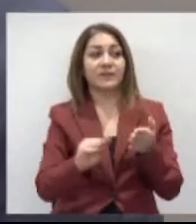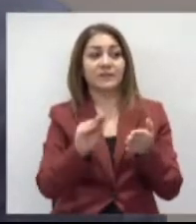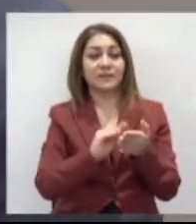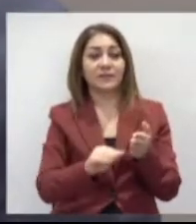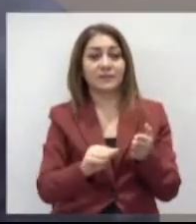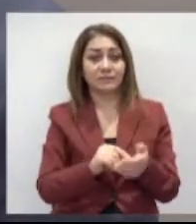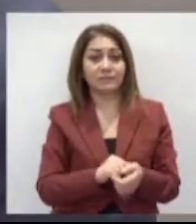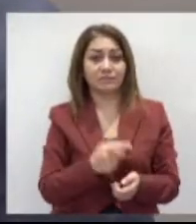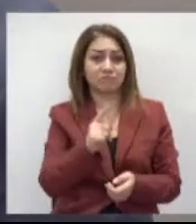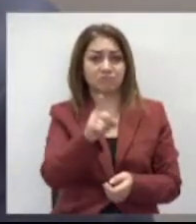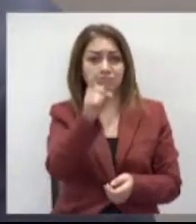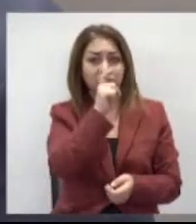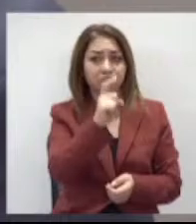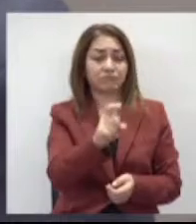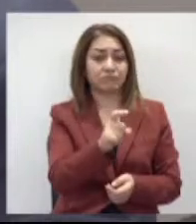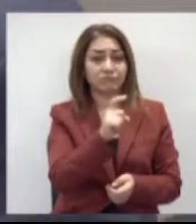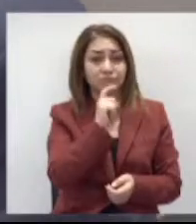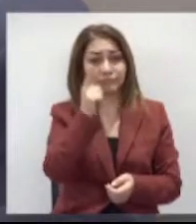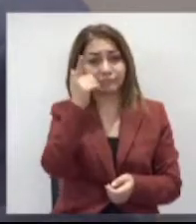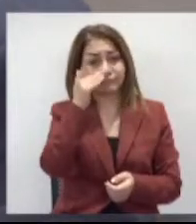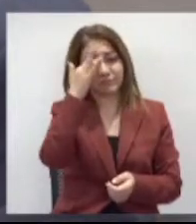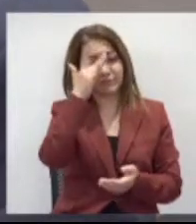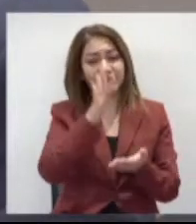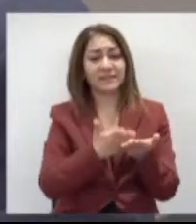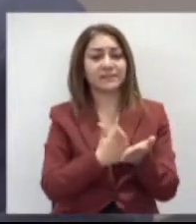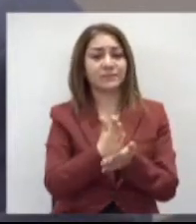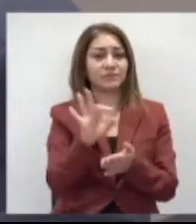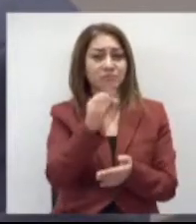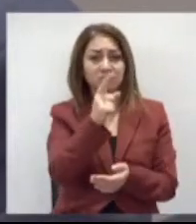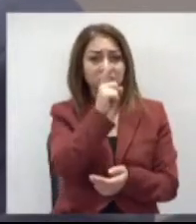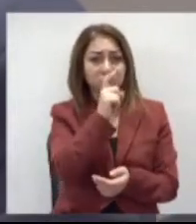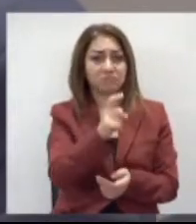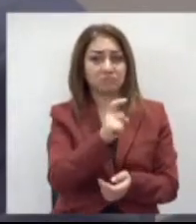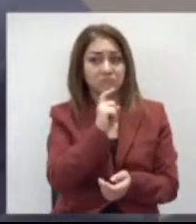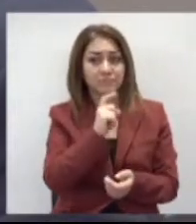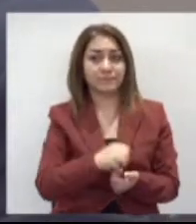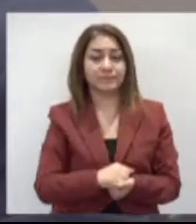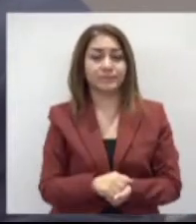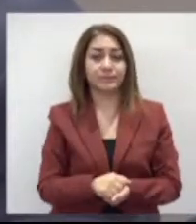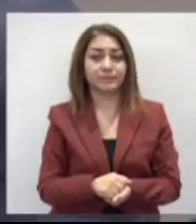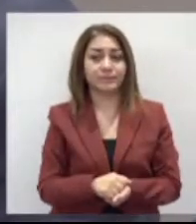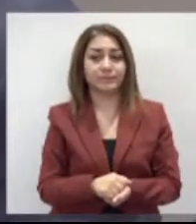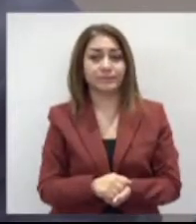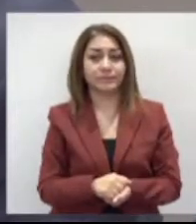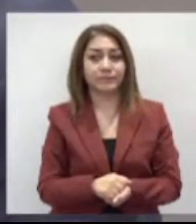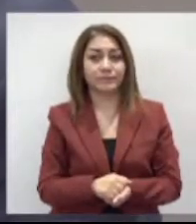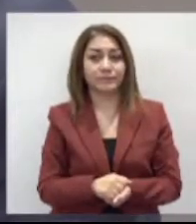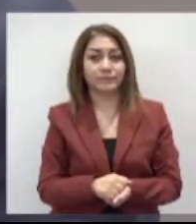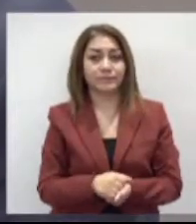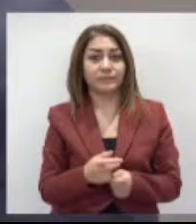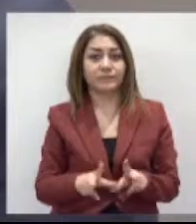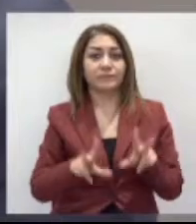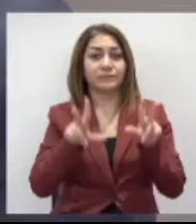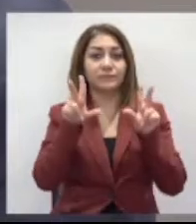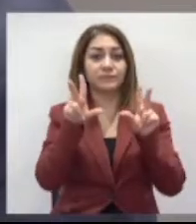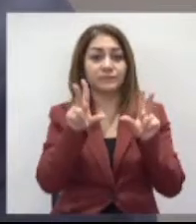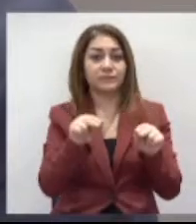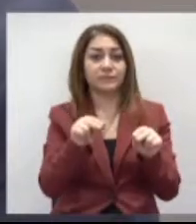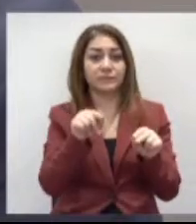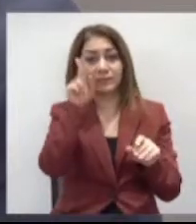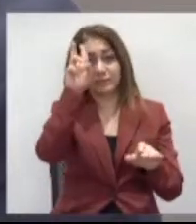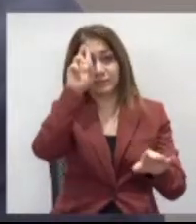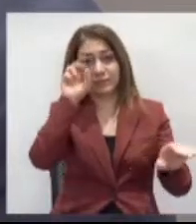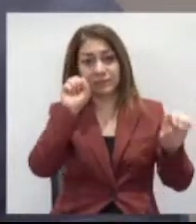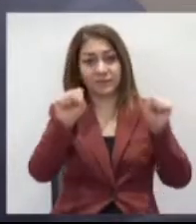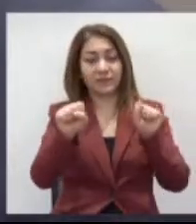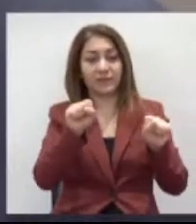են, մի քիչ անհասկանալի են նպատակների տեսանկյունից, որովհետև իրականում ստեղ ընդգծված է դատա գործադիրի